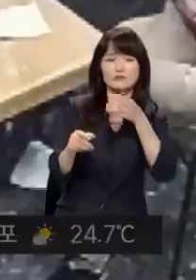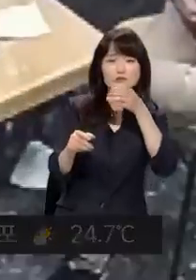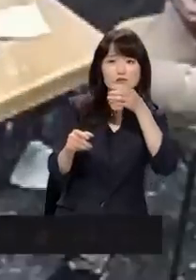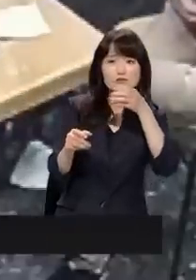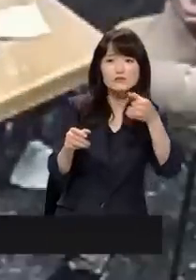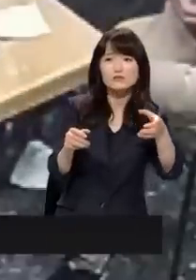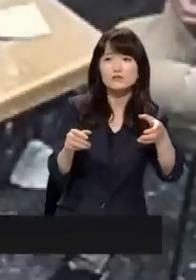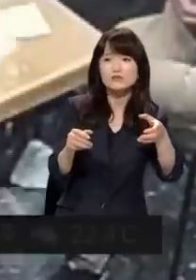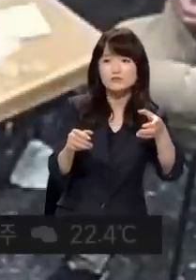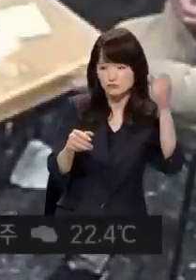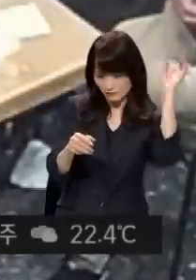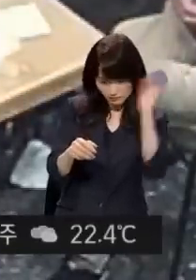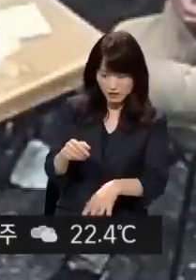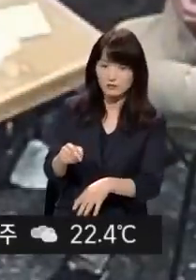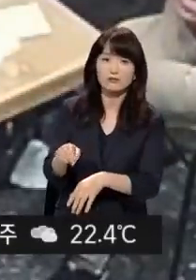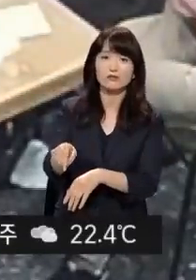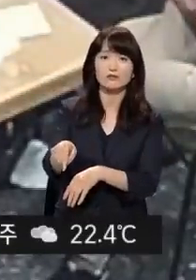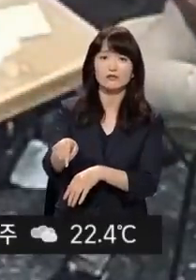하지만